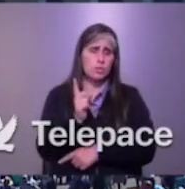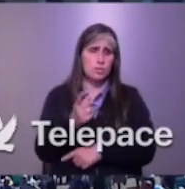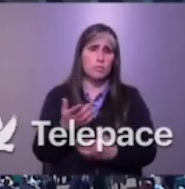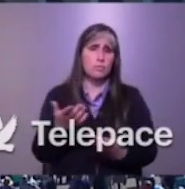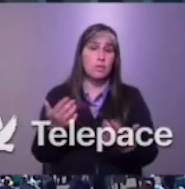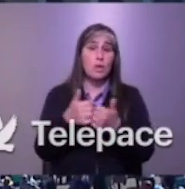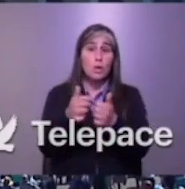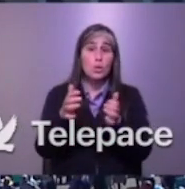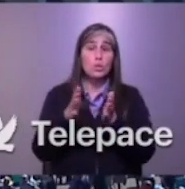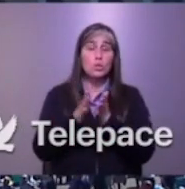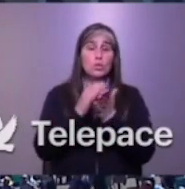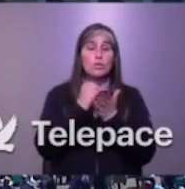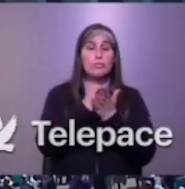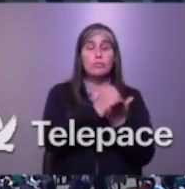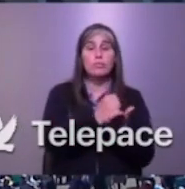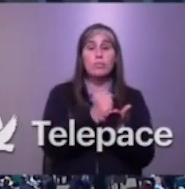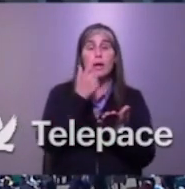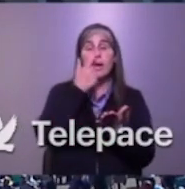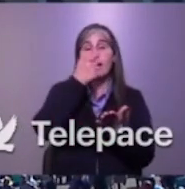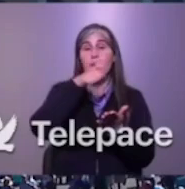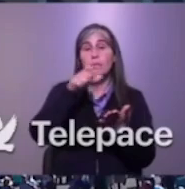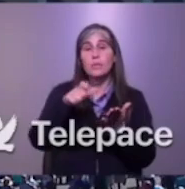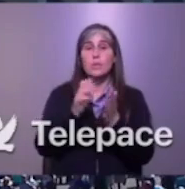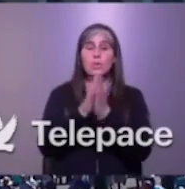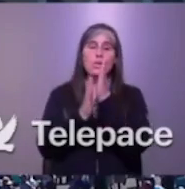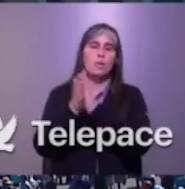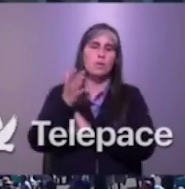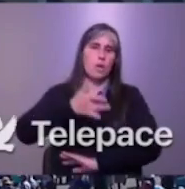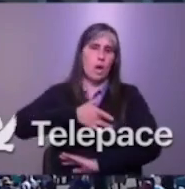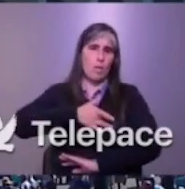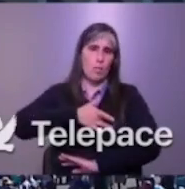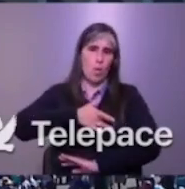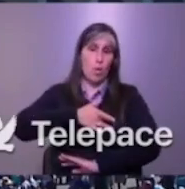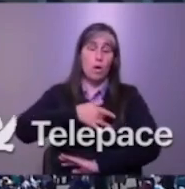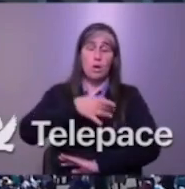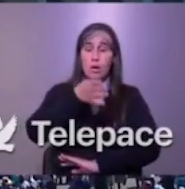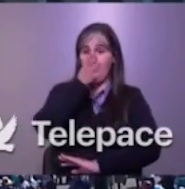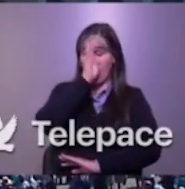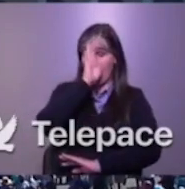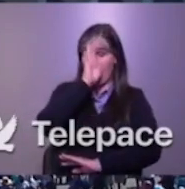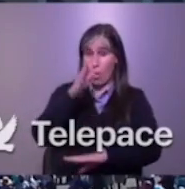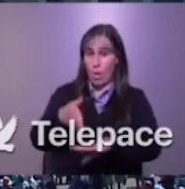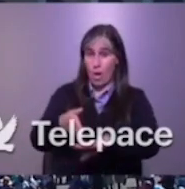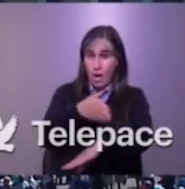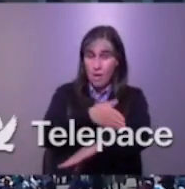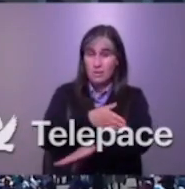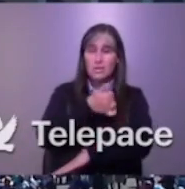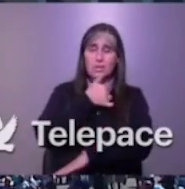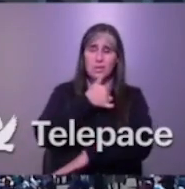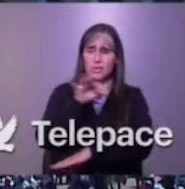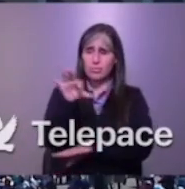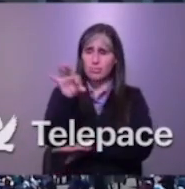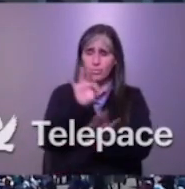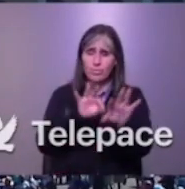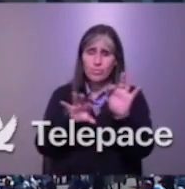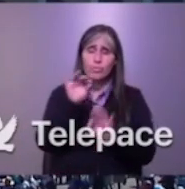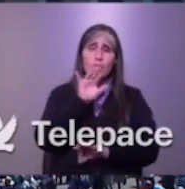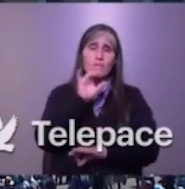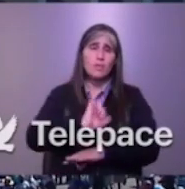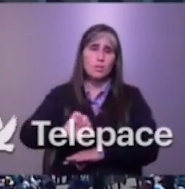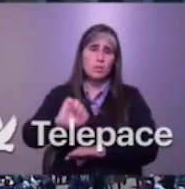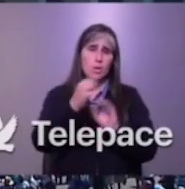contribui para o bem daqueles que amam a Deus, que os predestinou para serem imagem de seu Filho Jesus.